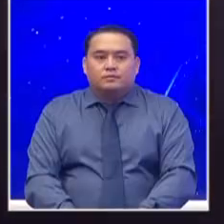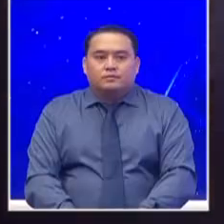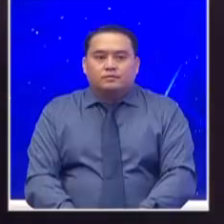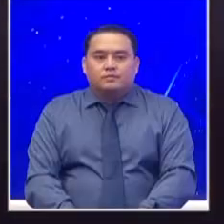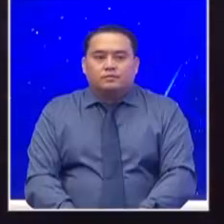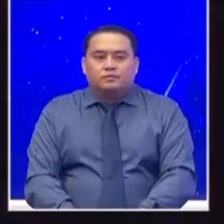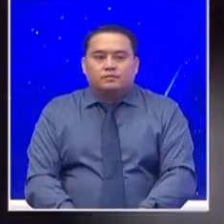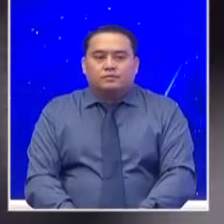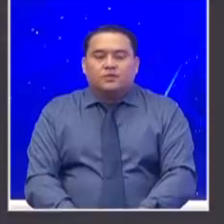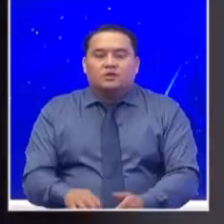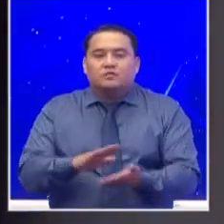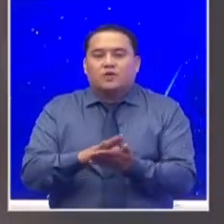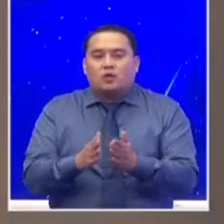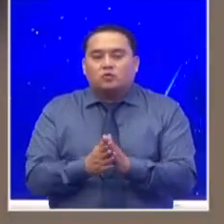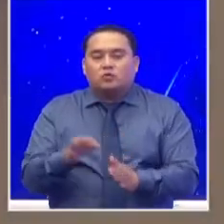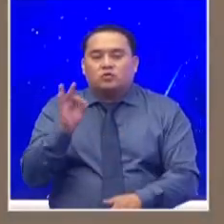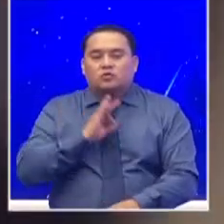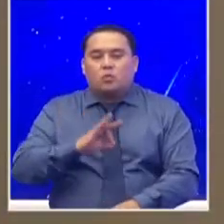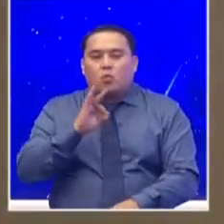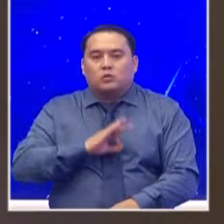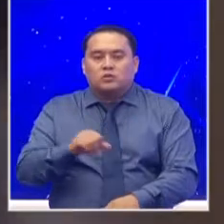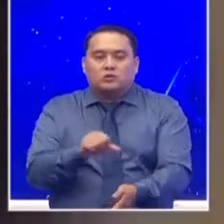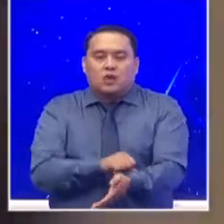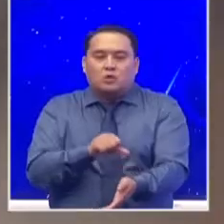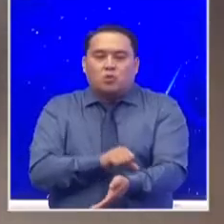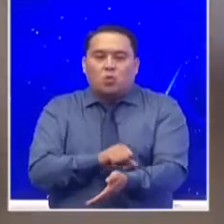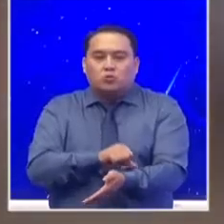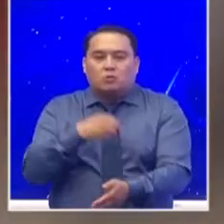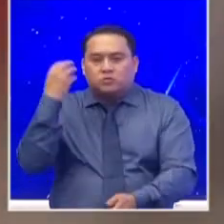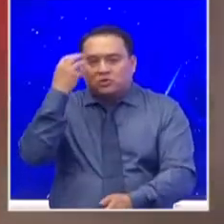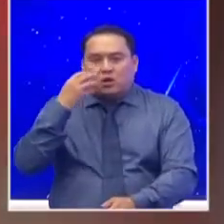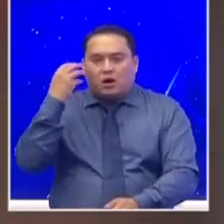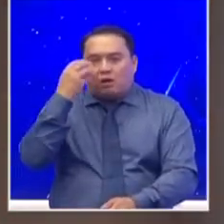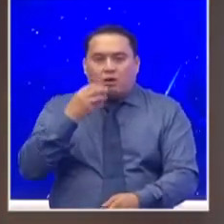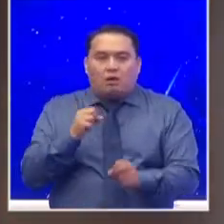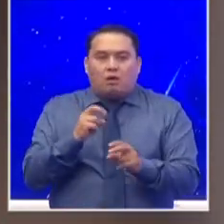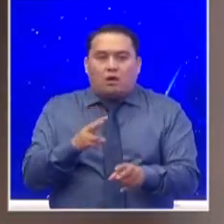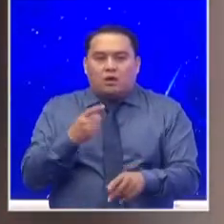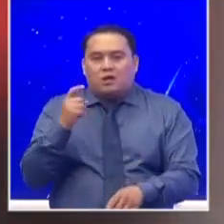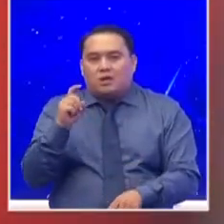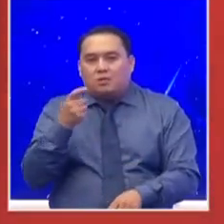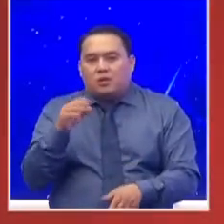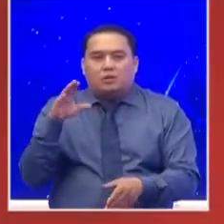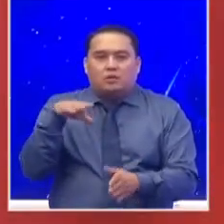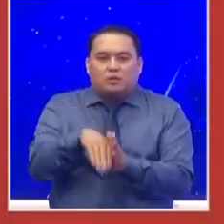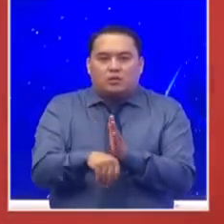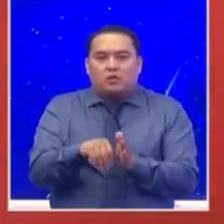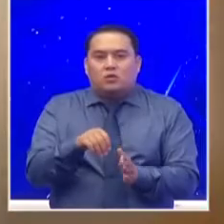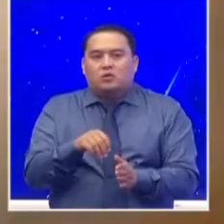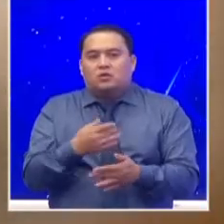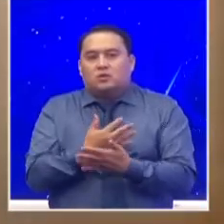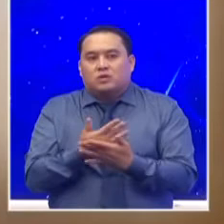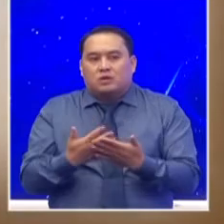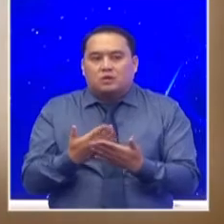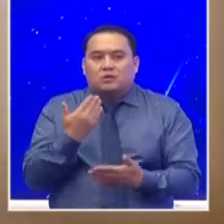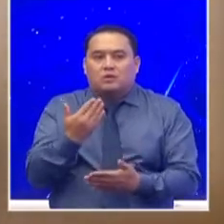Это состояние тех, кто употреблял синтетические наркотики. В обществе широко распространены такие химические соединения, как соль, скорость,